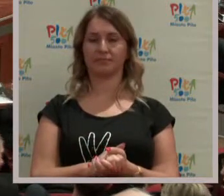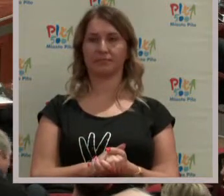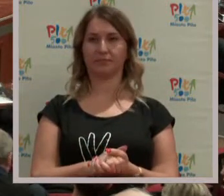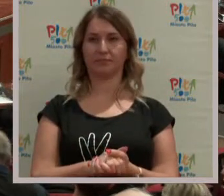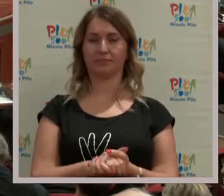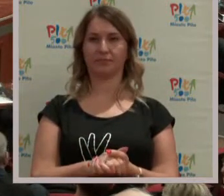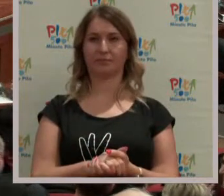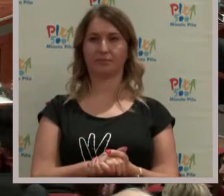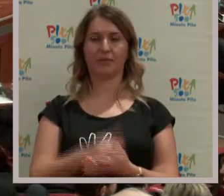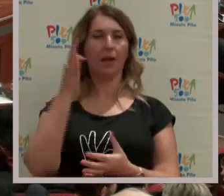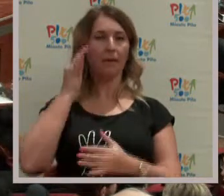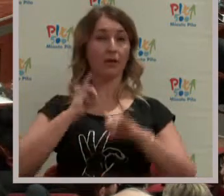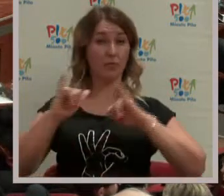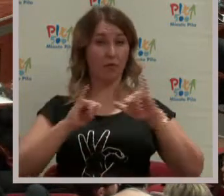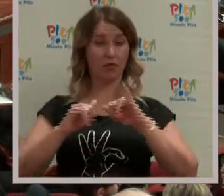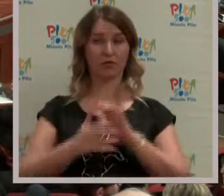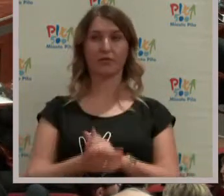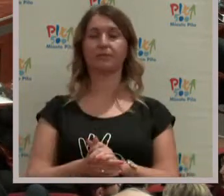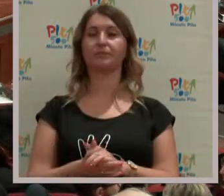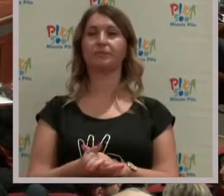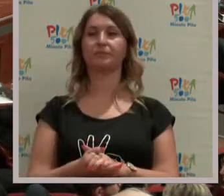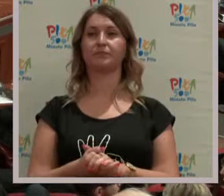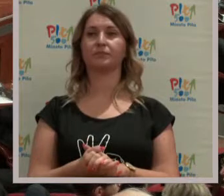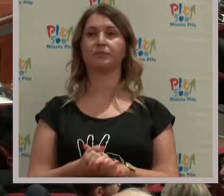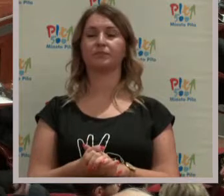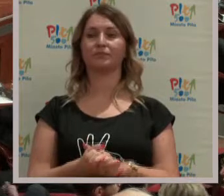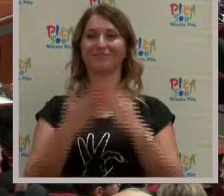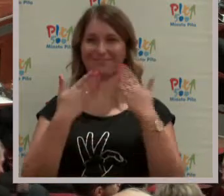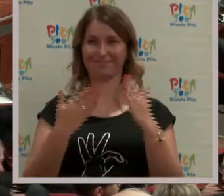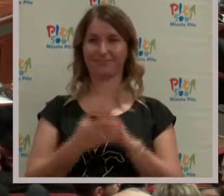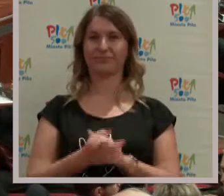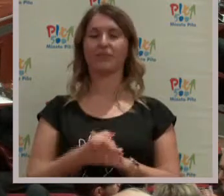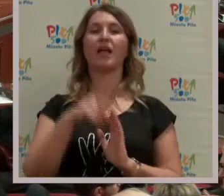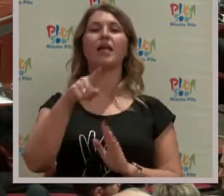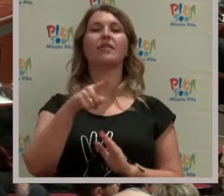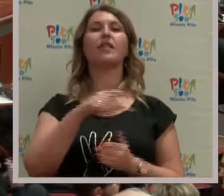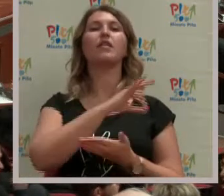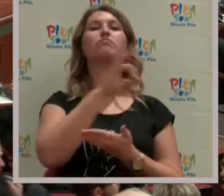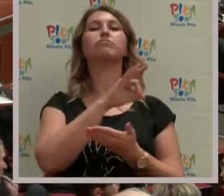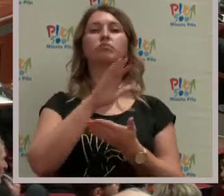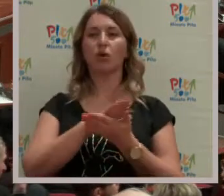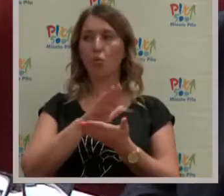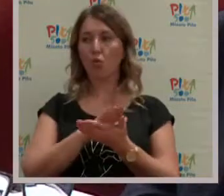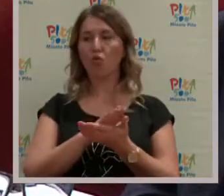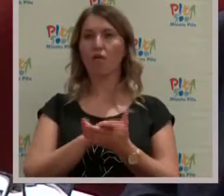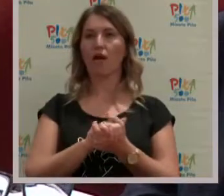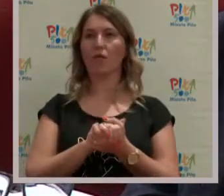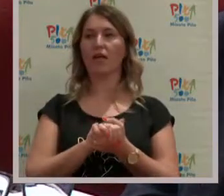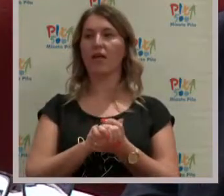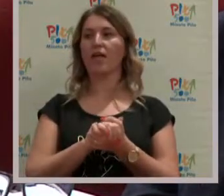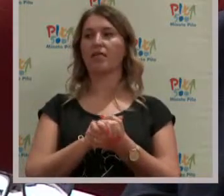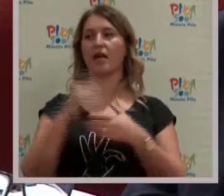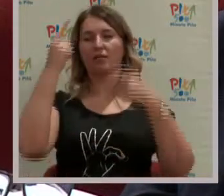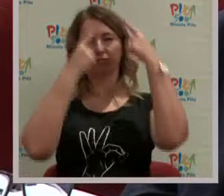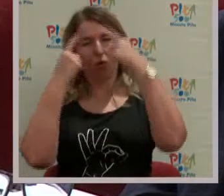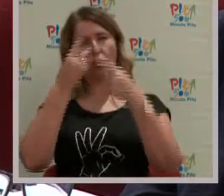miasta pani przewodnicząca Małgorzata Karwacka bardzo proszę dziękuję uprzejmie projekt uchwały Rady Miasta Piły w sprawie zmiany wieloletniej prognozy